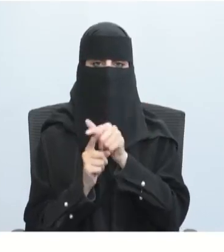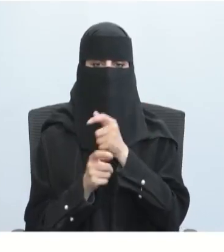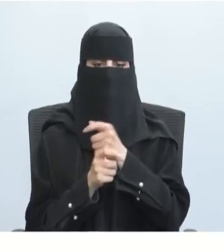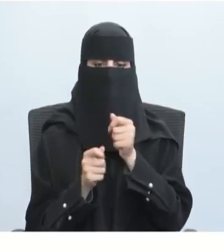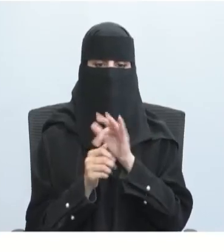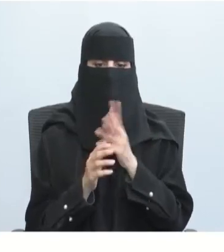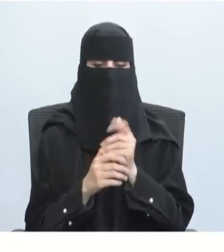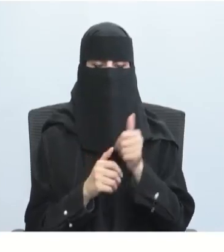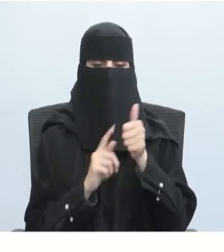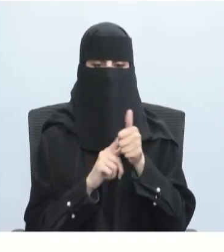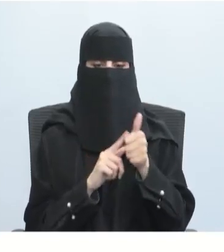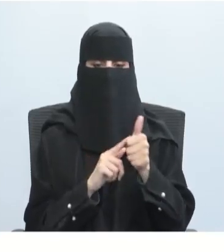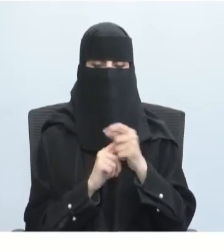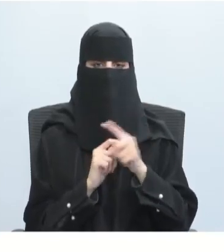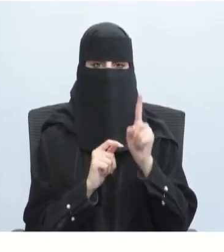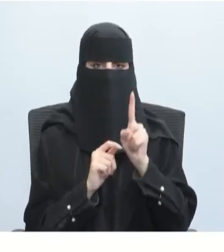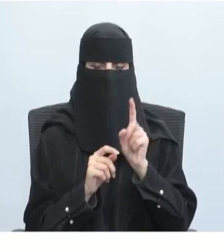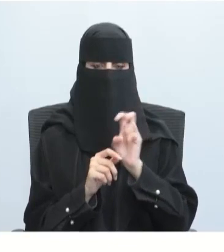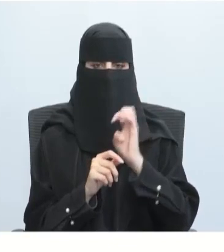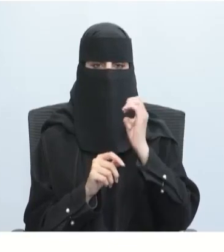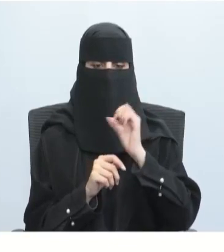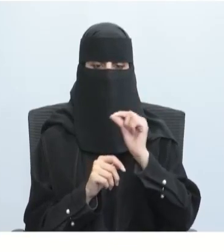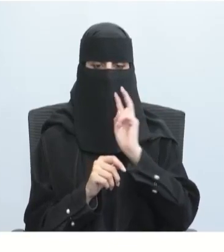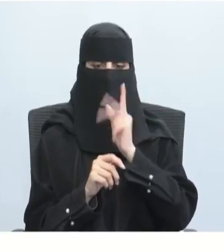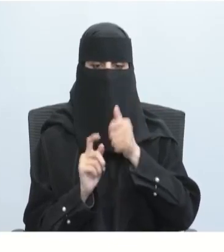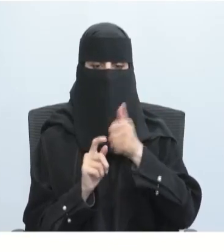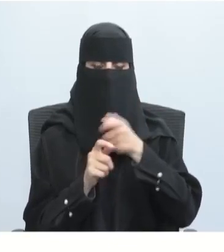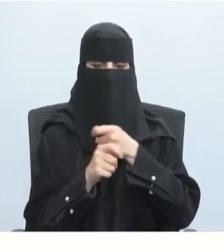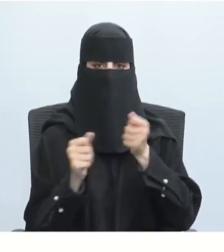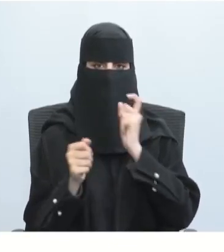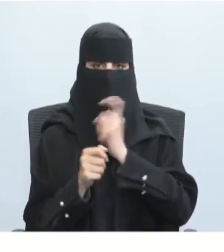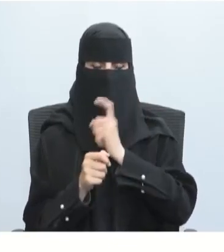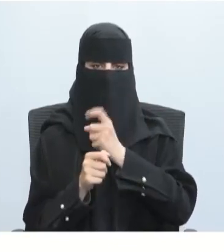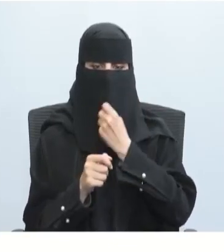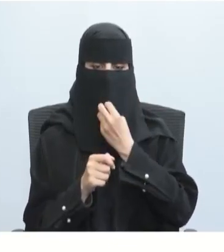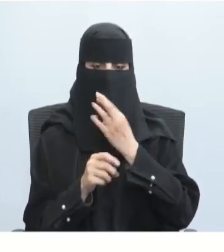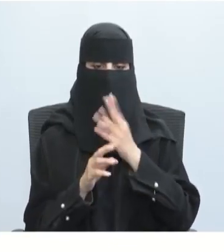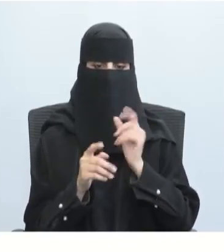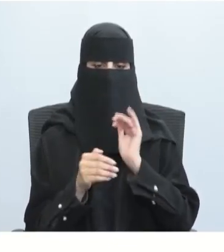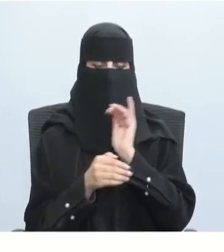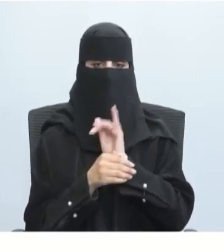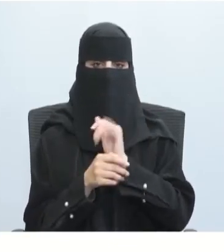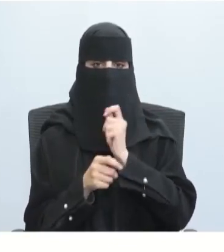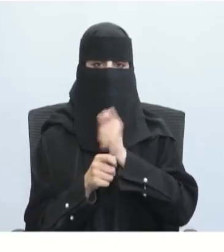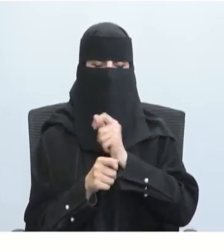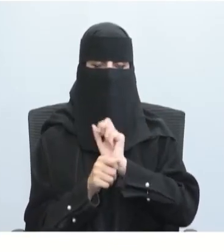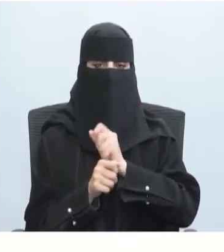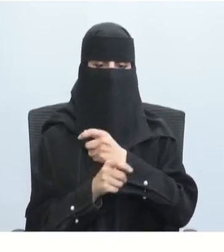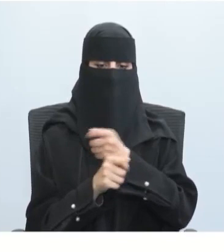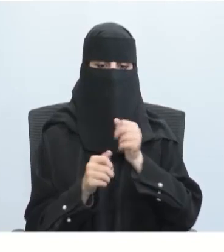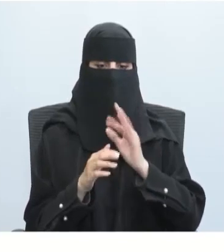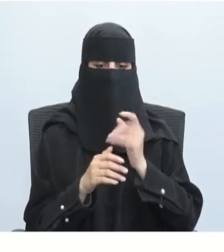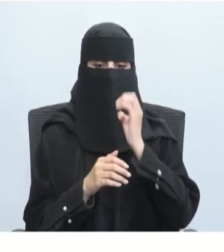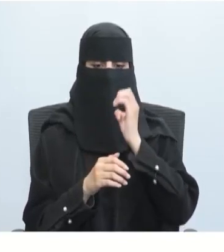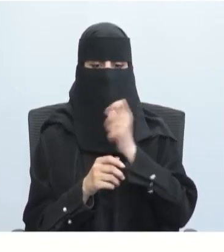حساب باع حساب بداعات سنويه ام مدفوعات القروض ام ج مبلغ مخصص لمكافئات